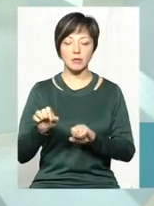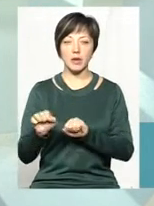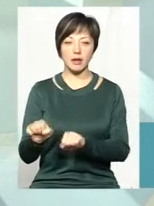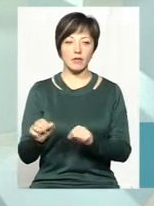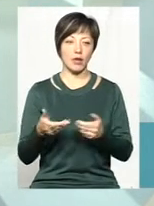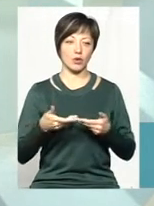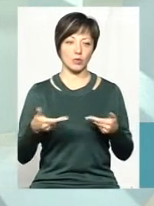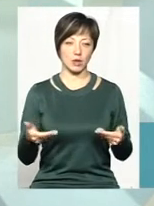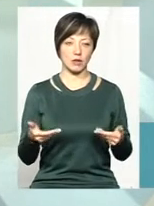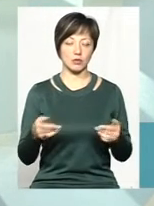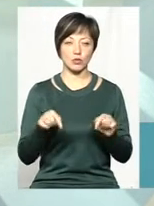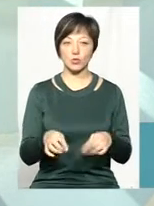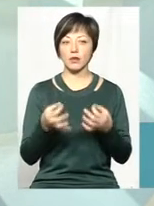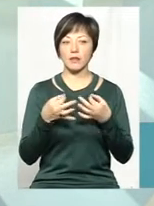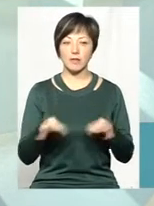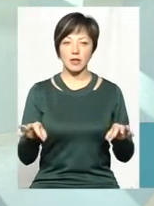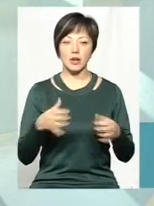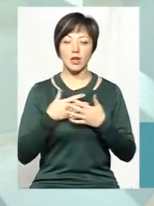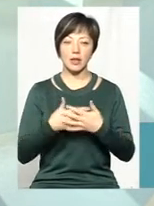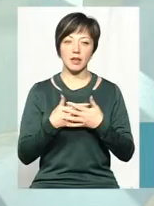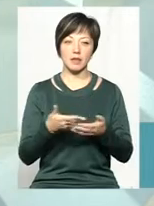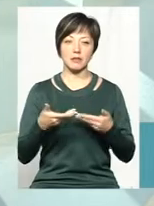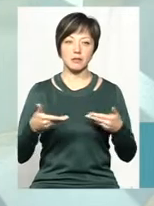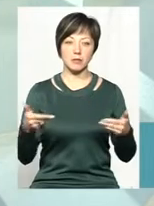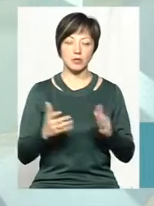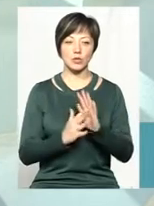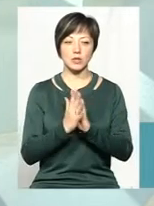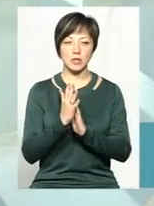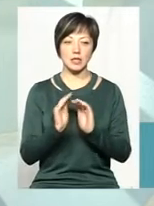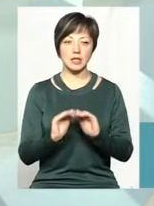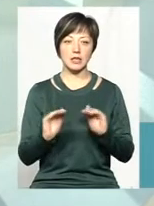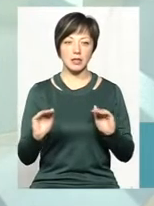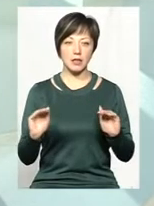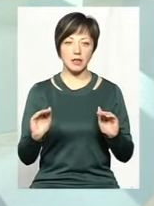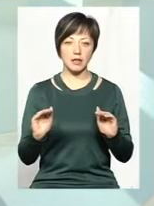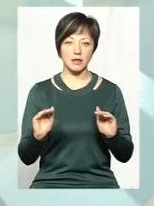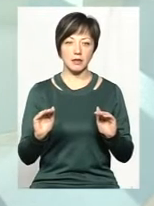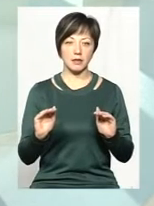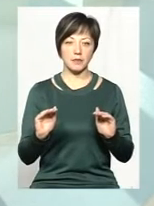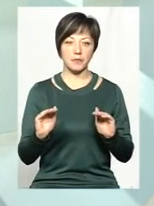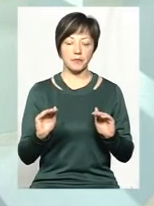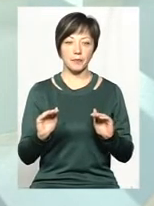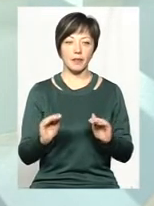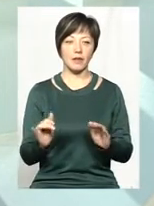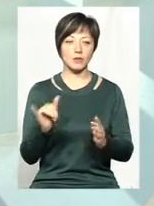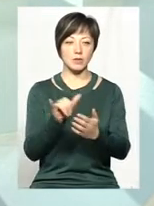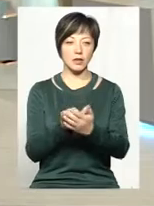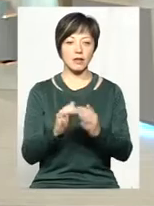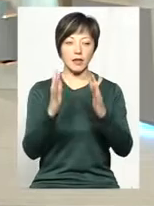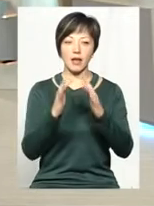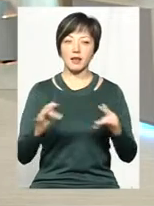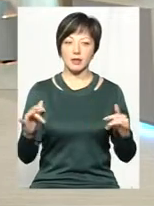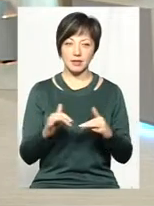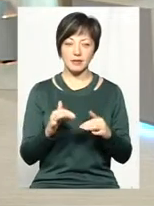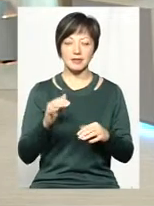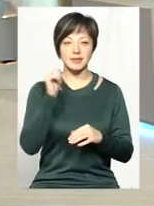прикривають нас, щоб нам тут вільно дихалося, і ми зростали, ростили дітей, ставили ялинки. От